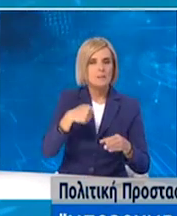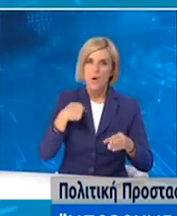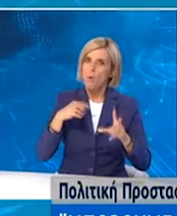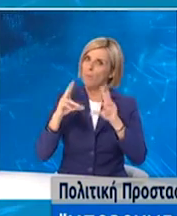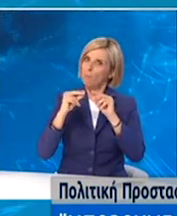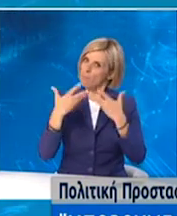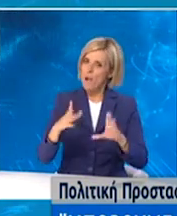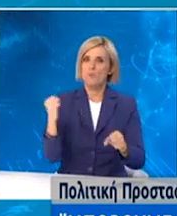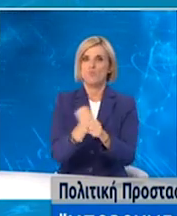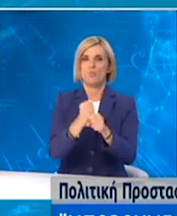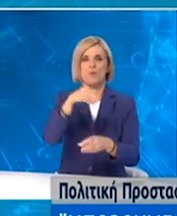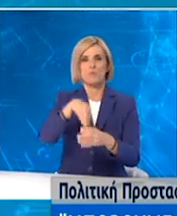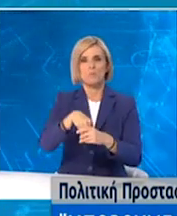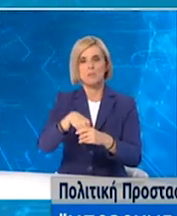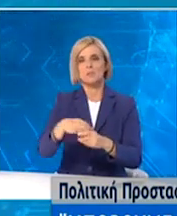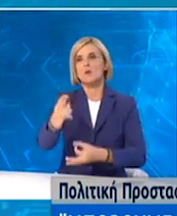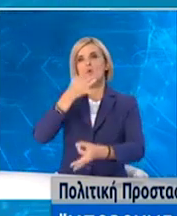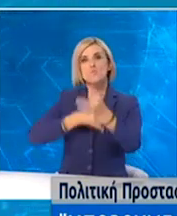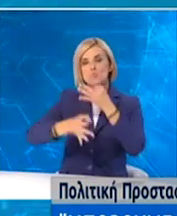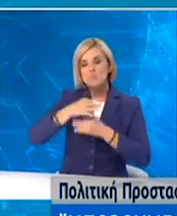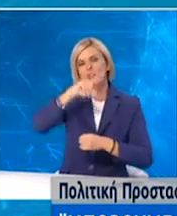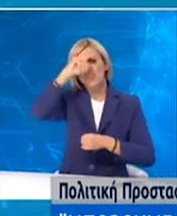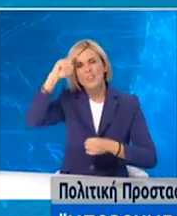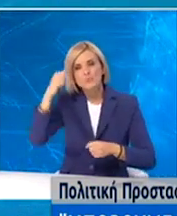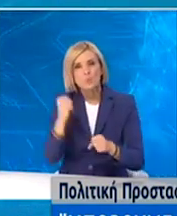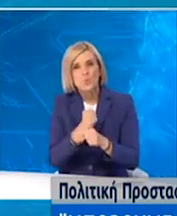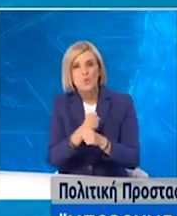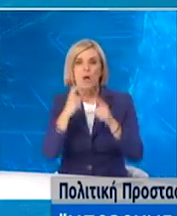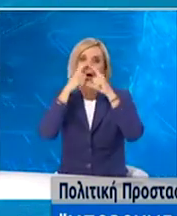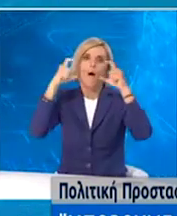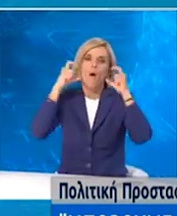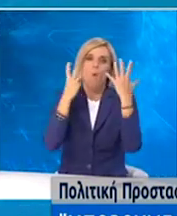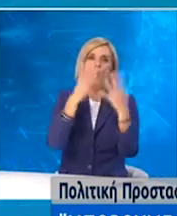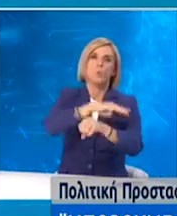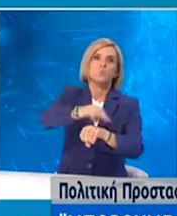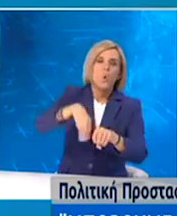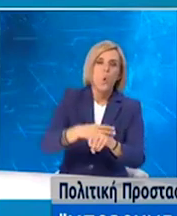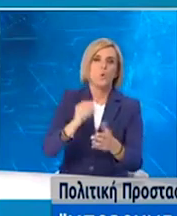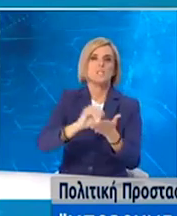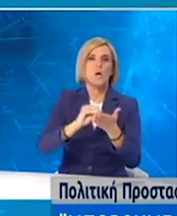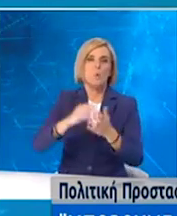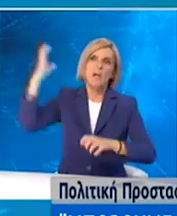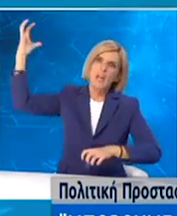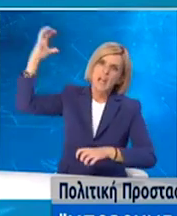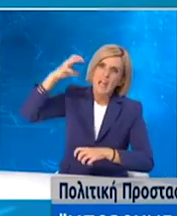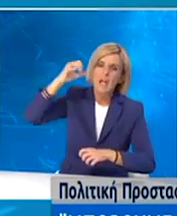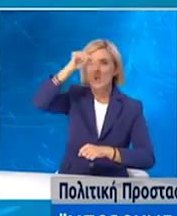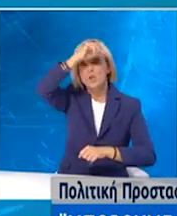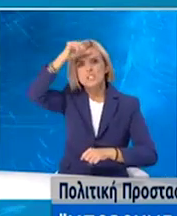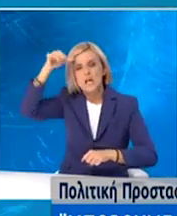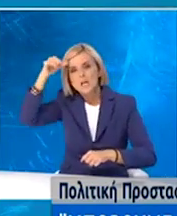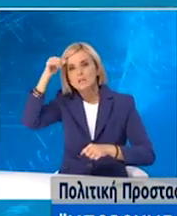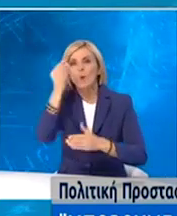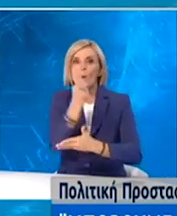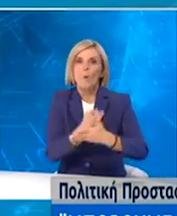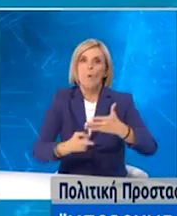εργαζόμενους, οι οποίοι τους είδα και μου είπαν ότι κάτω από δύσκολες συνθήκες, όπως το να δουλεύουν 8 ώρες κάτω από τον καυτό ήλιο, προσπαθούν να εφαρμόσουν τα μέτρα να φορούν τις μάσκες